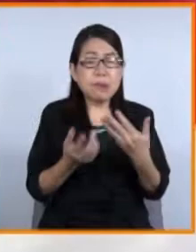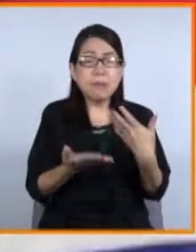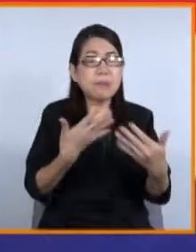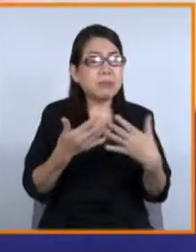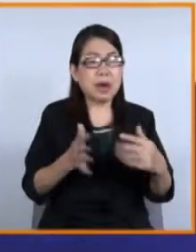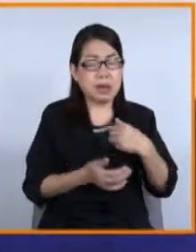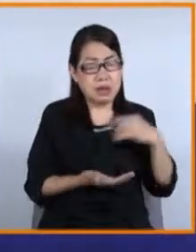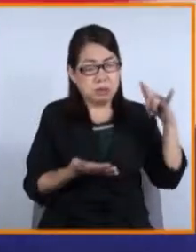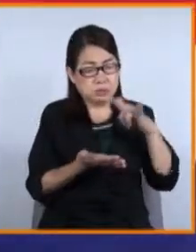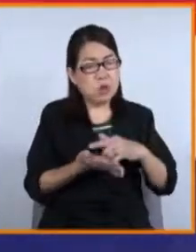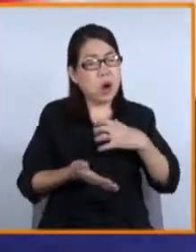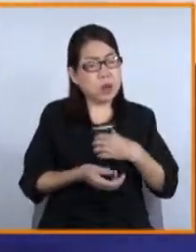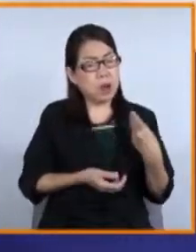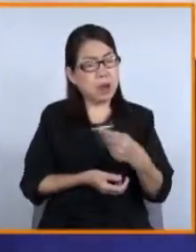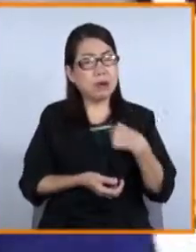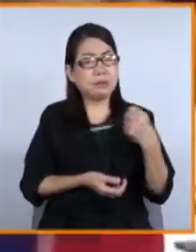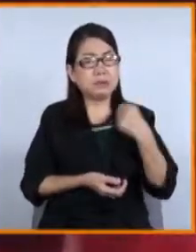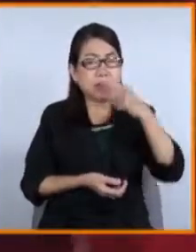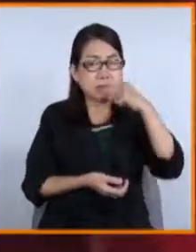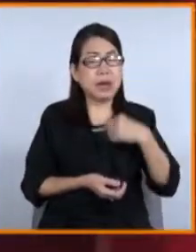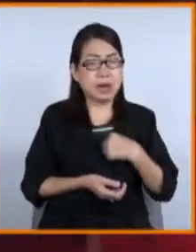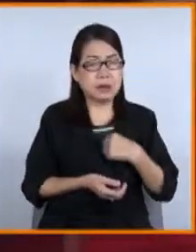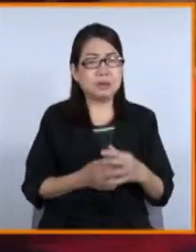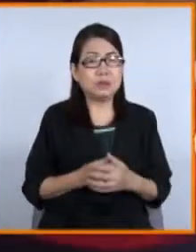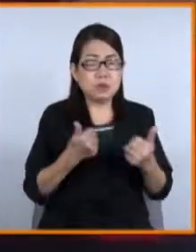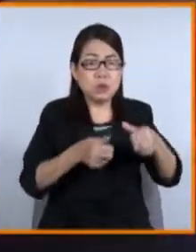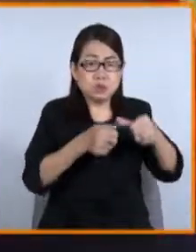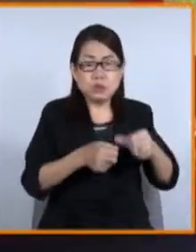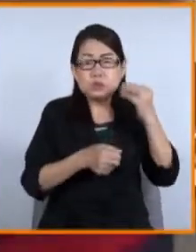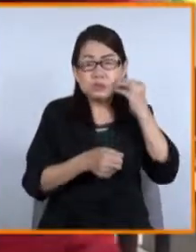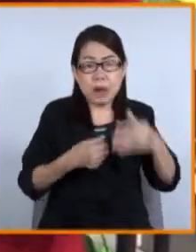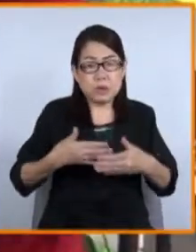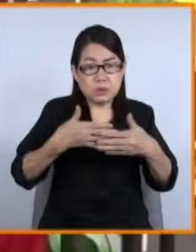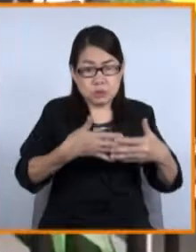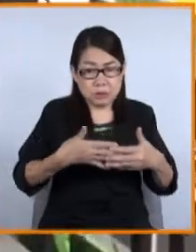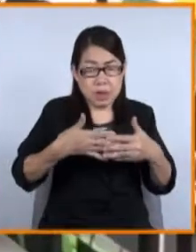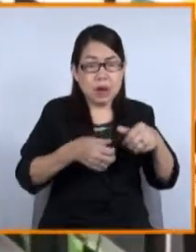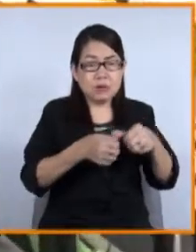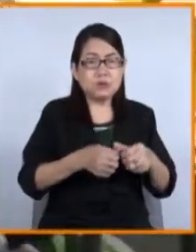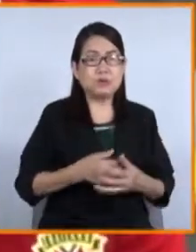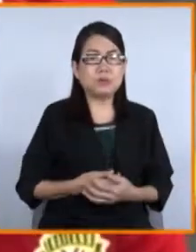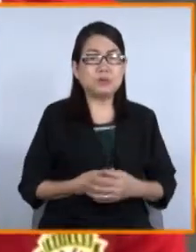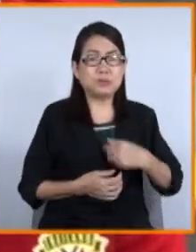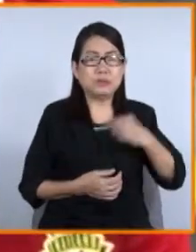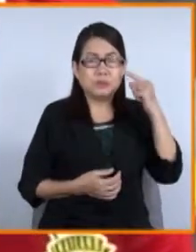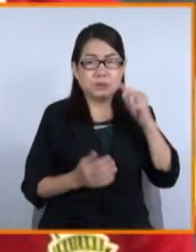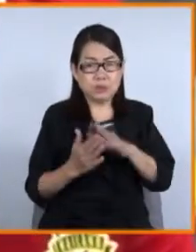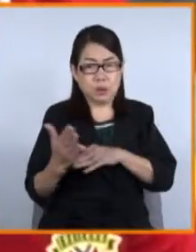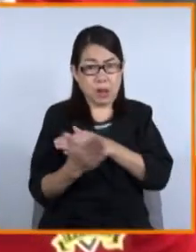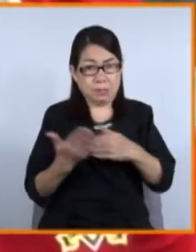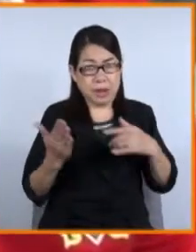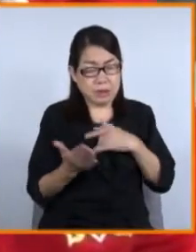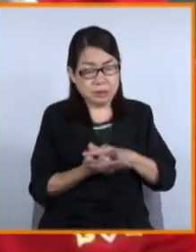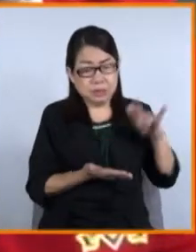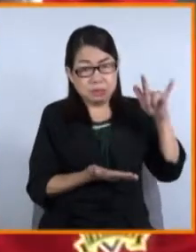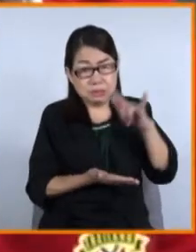าเชียร์ลดลงไปครับ เราอาศัยกันอยู่ที่นิวยอร์กครับผม ครับ ตอบวางแผนการเดินทางมาอยู่เ